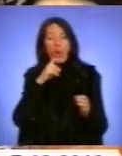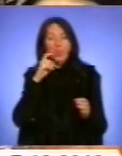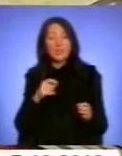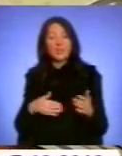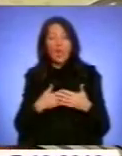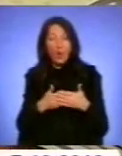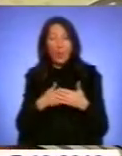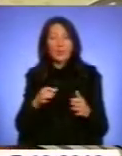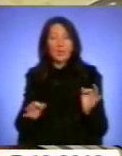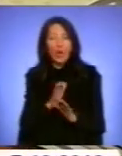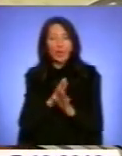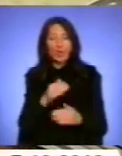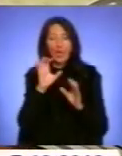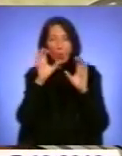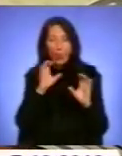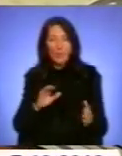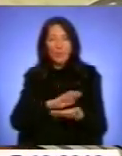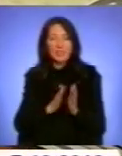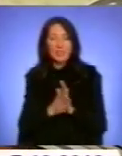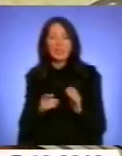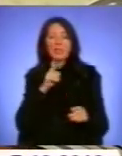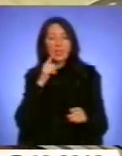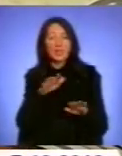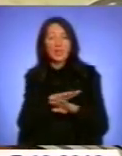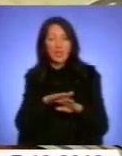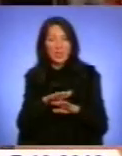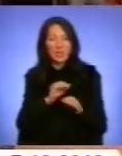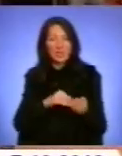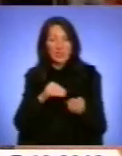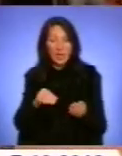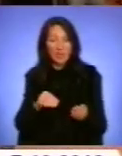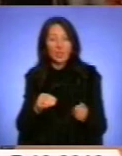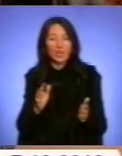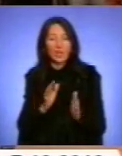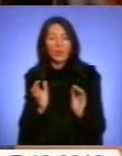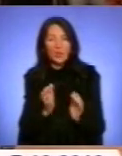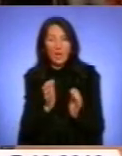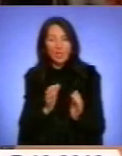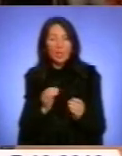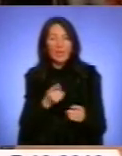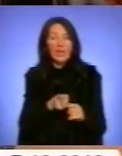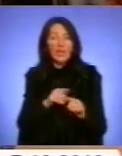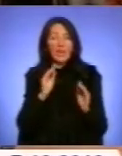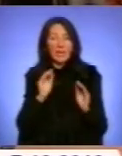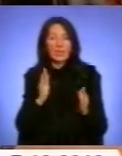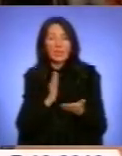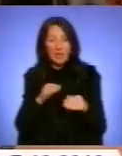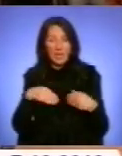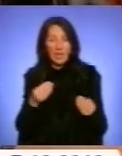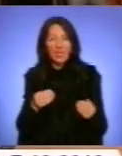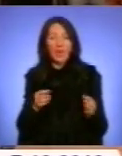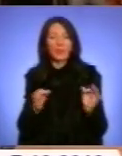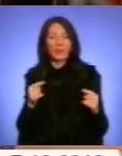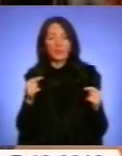«Стан зелених насаджень в містах» та «Проблеми їх збереження», яка дає найповнішу інформацію про стан навколишнього середовища, основні